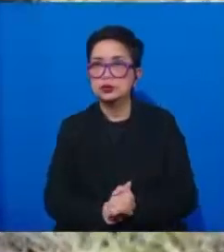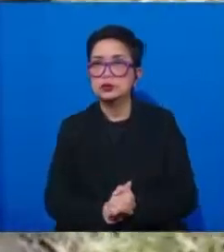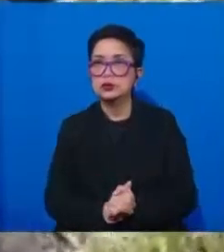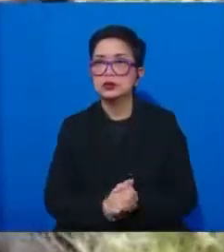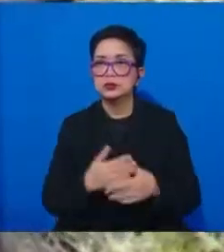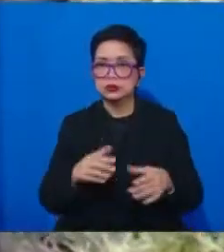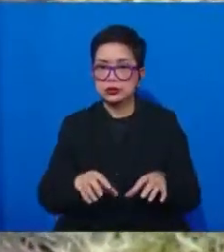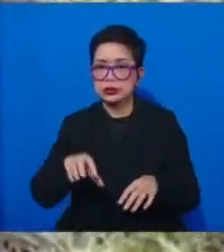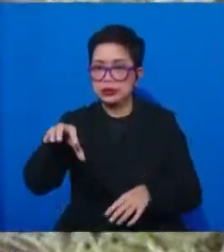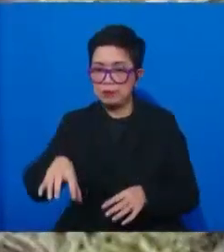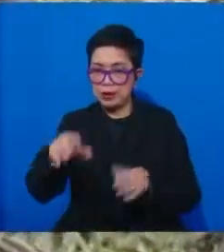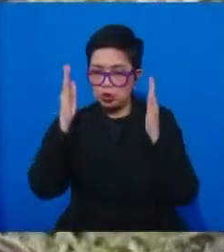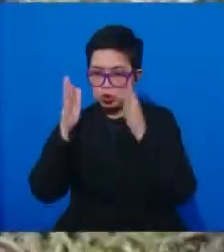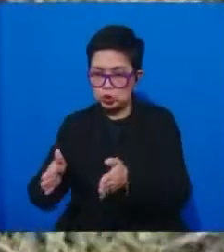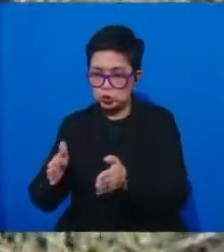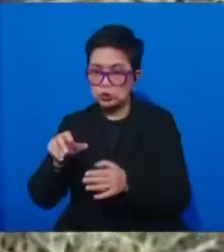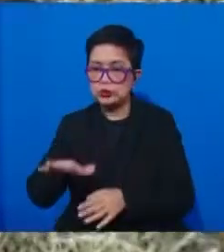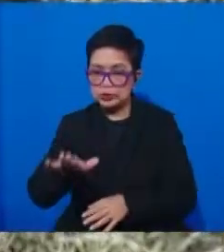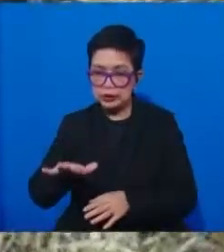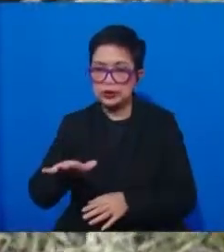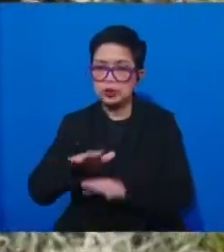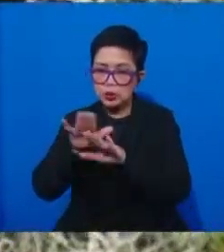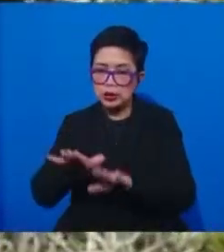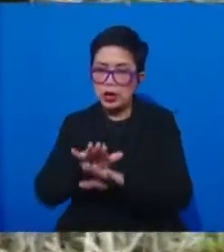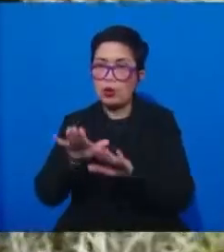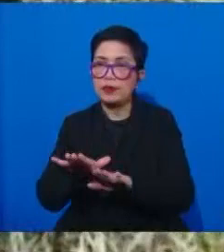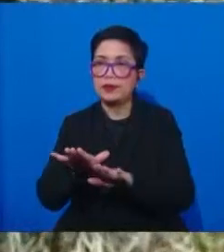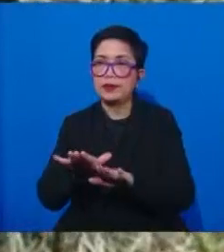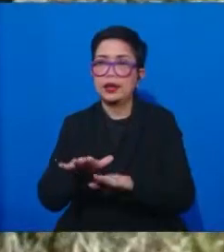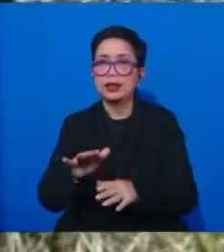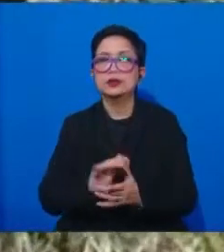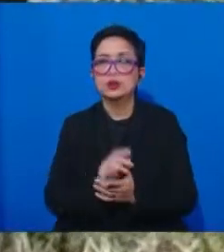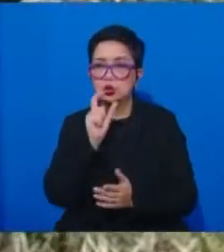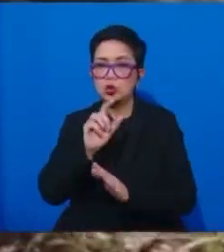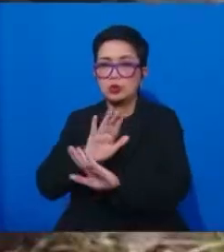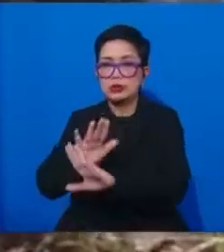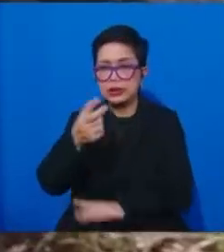ditempatkan di tempat khusus untuk keamanan dan menjaga kesehatan agar terhindar dari virus yang rentan